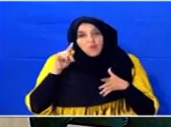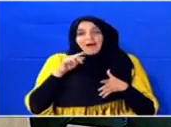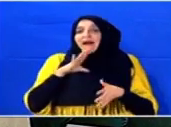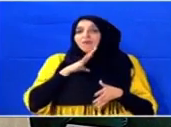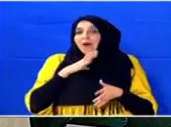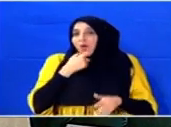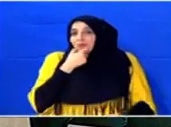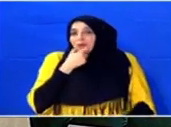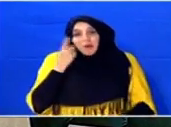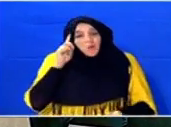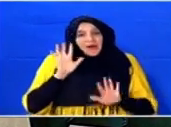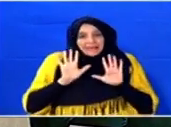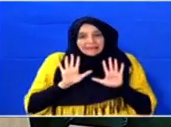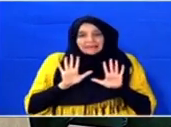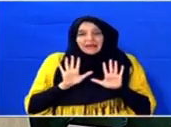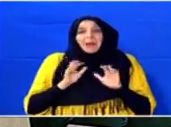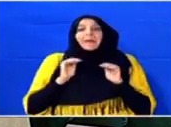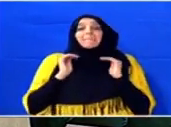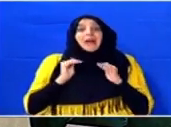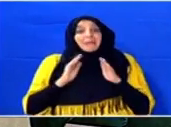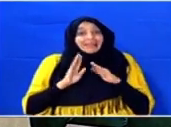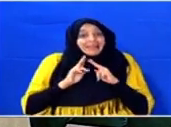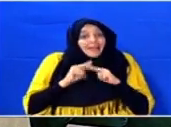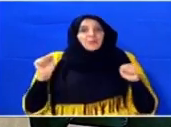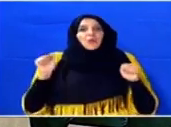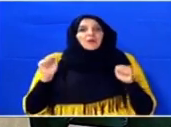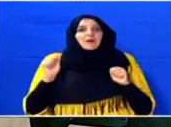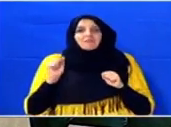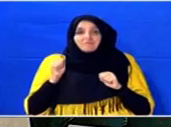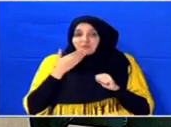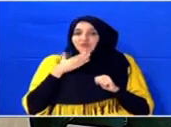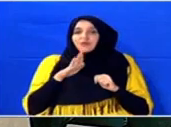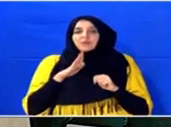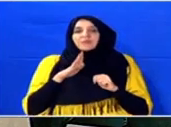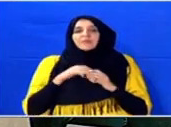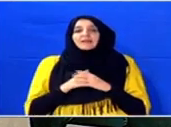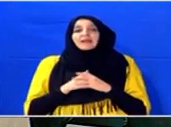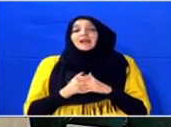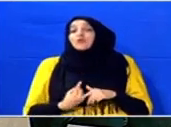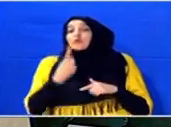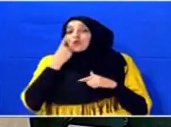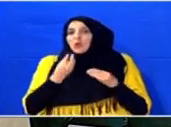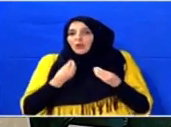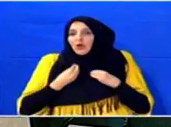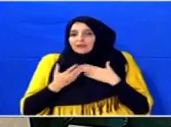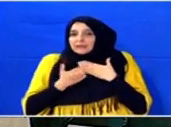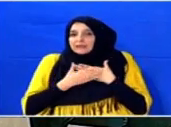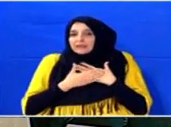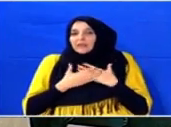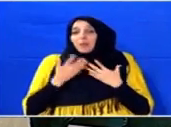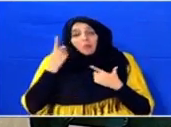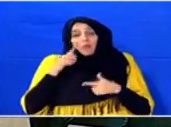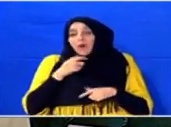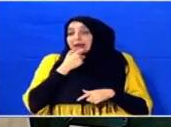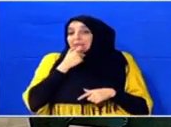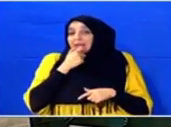الخلاف ولو في بداياته ربنا يرشدونا الى التحكيم